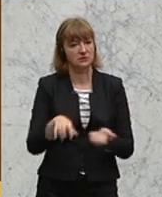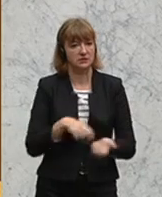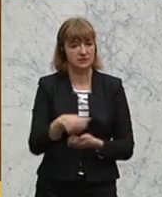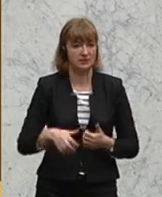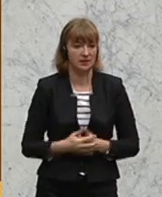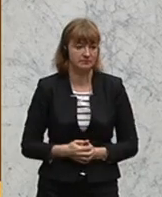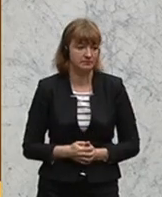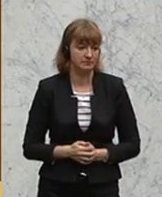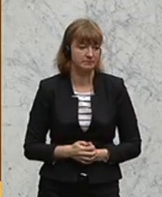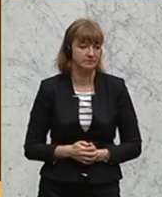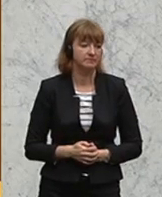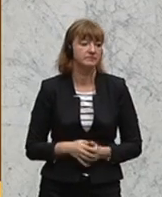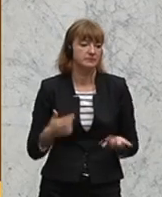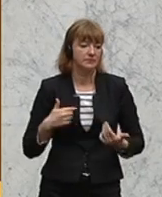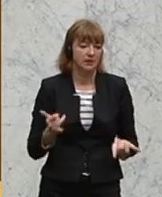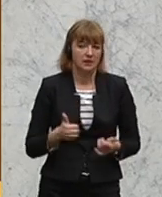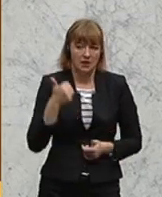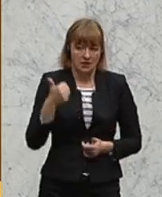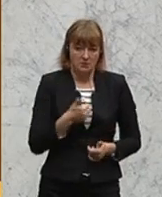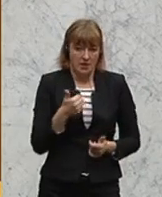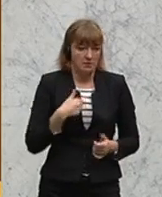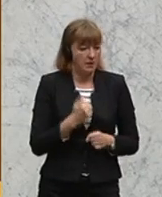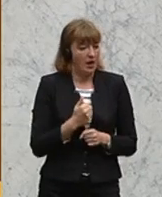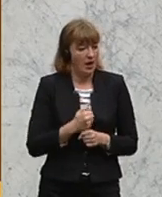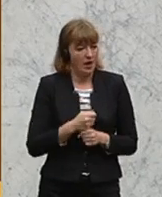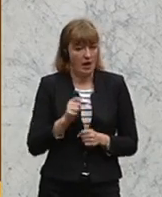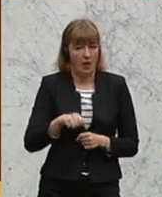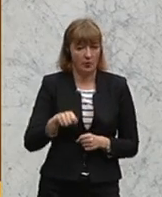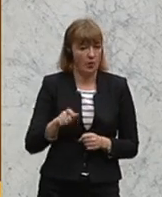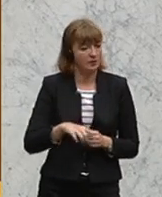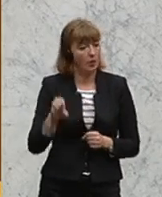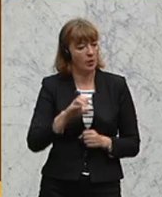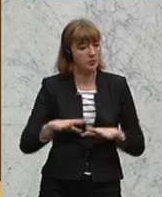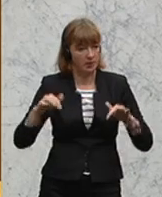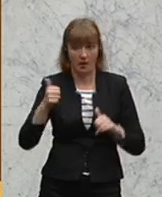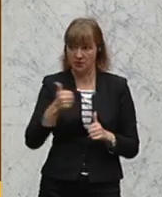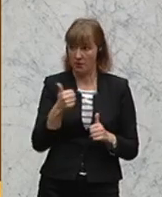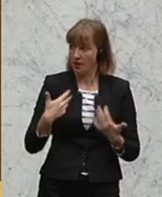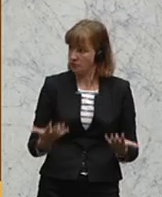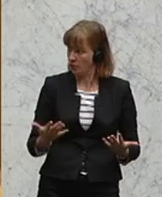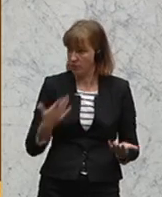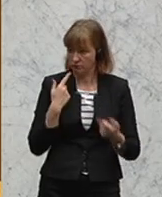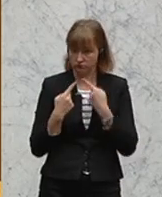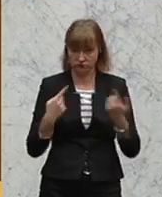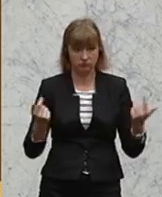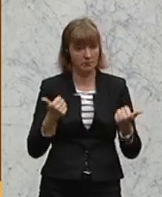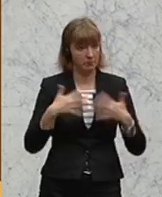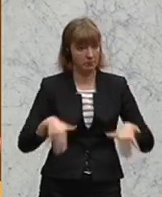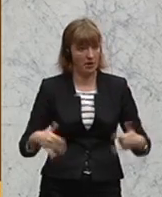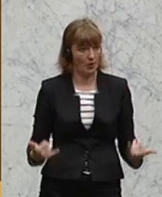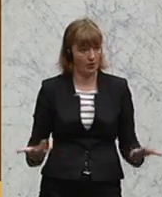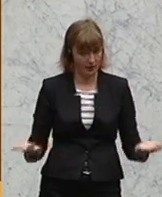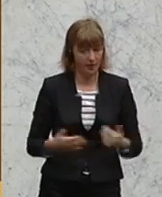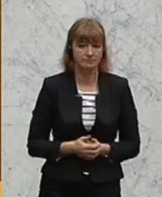Flüchtlingskrise. Wir machen es zum ersten Mal mit Abgeordneten des Europäischen Parlaments. Das heißt, das ist erstmalig eine Premiere